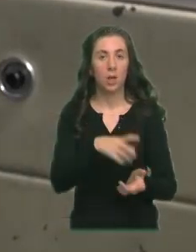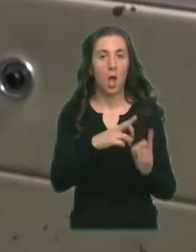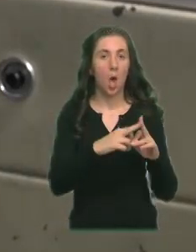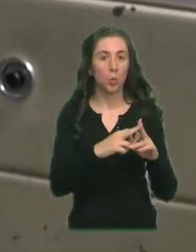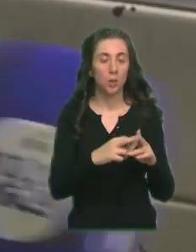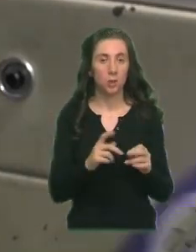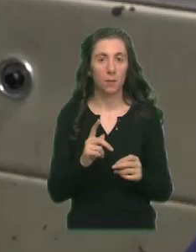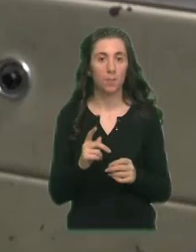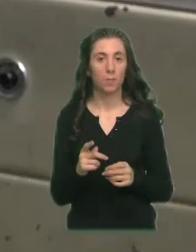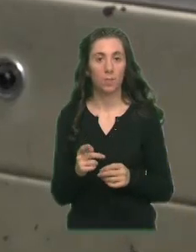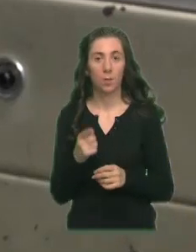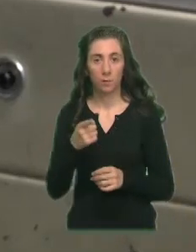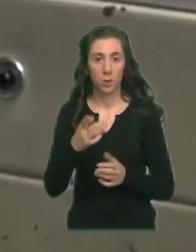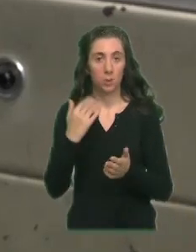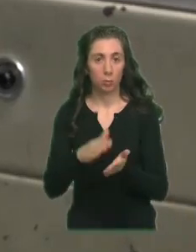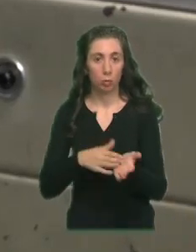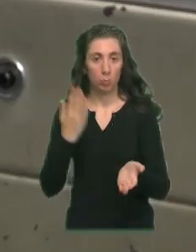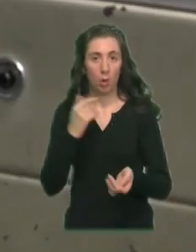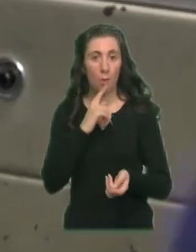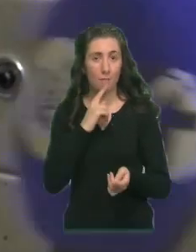autizam i tako. Pretpostavljam da vas je na početku bilo dosta malo.